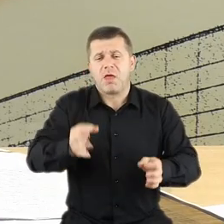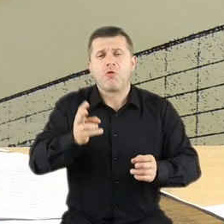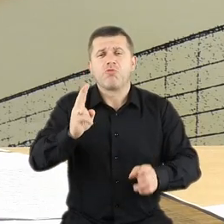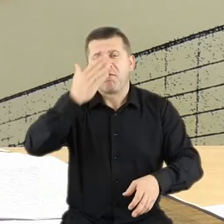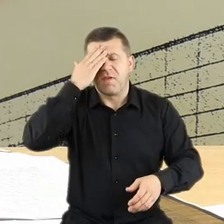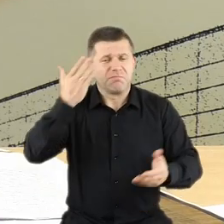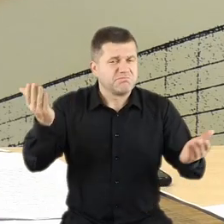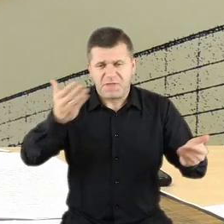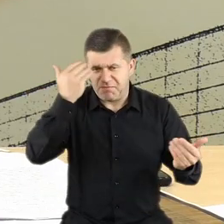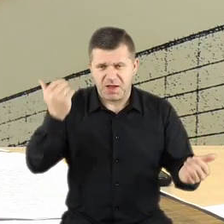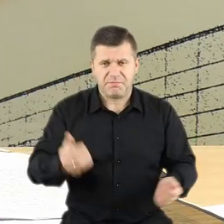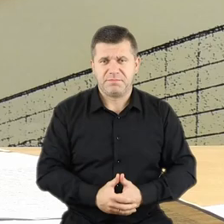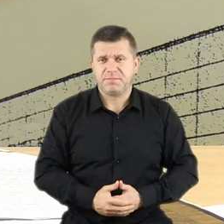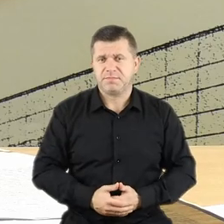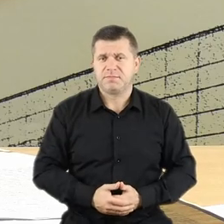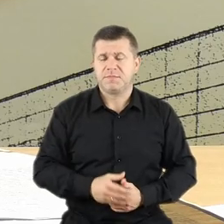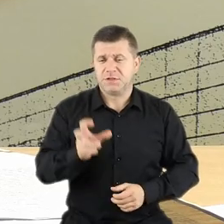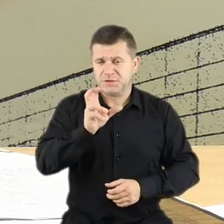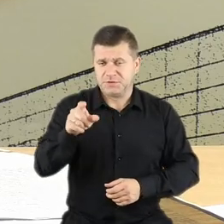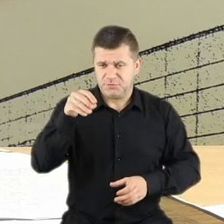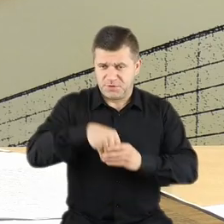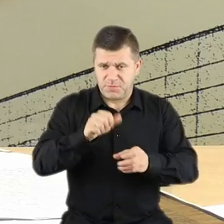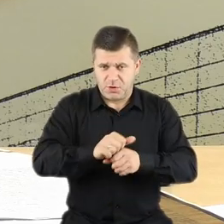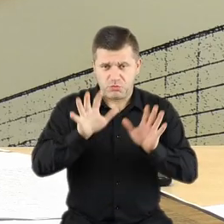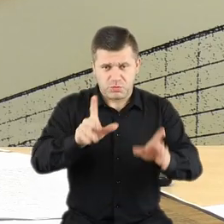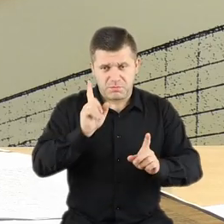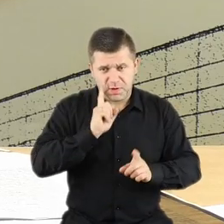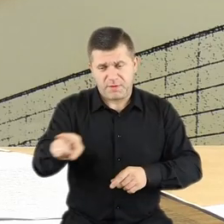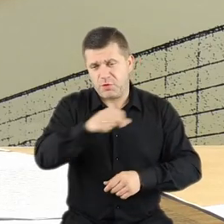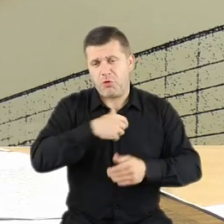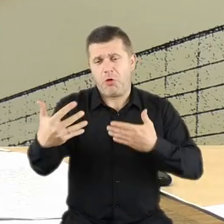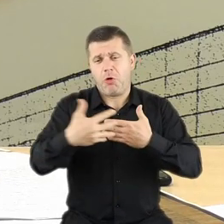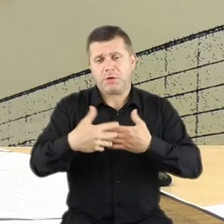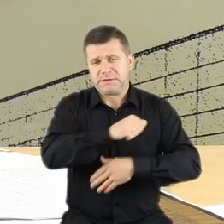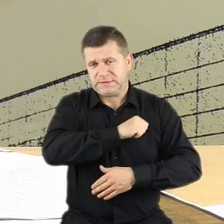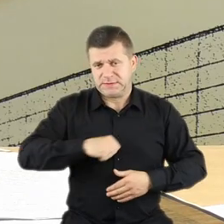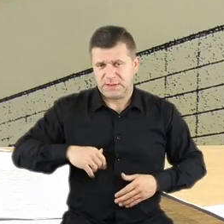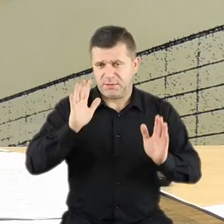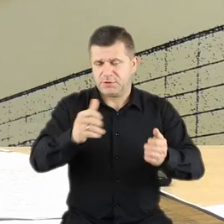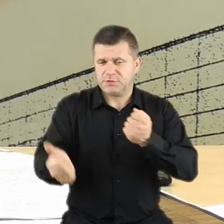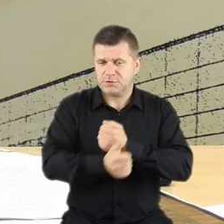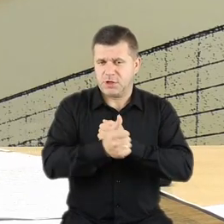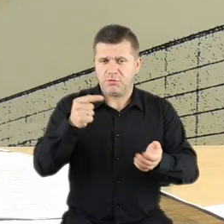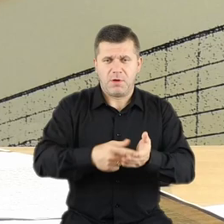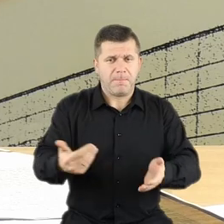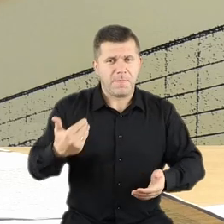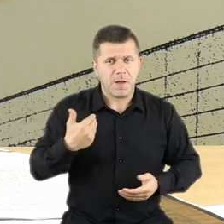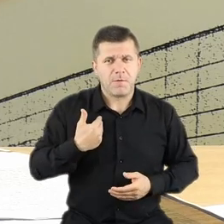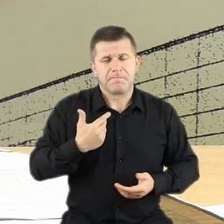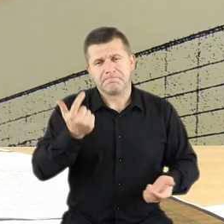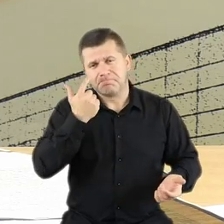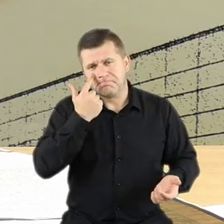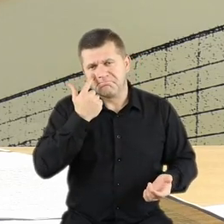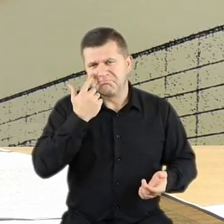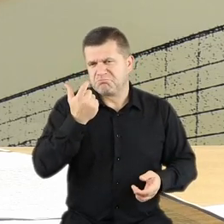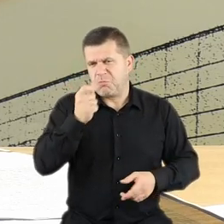wiedzieć wiele w tym prawdy oceni czasami Działo się to no pewno